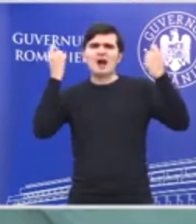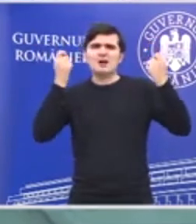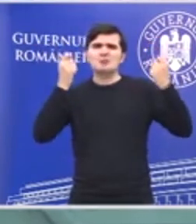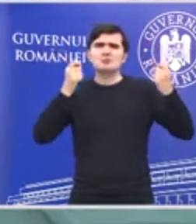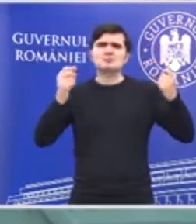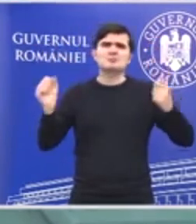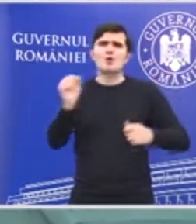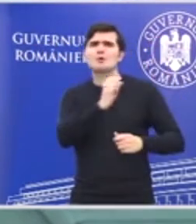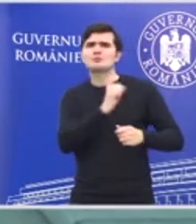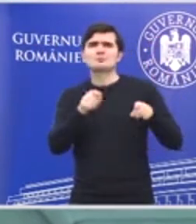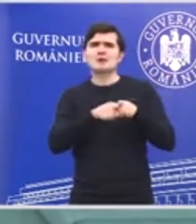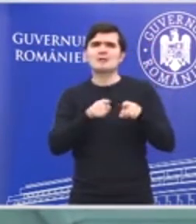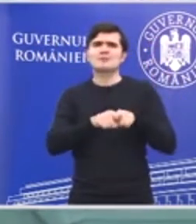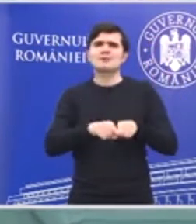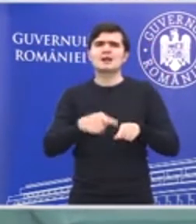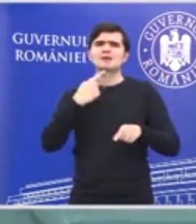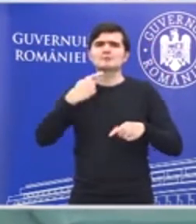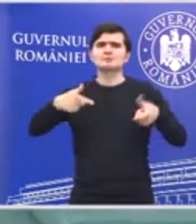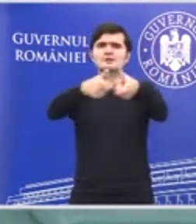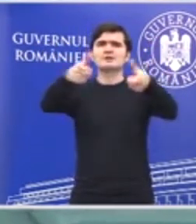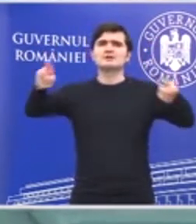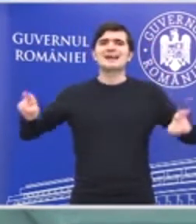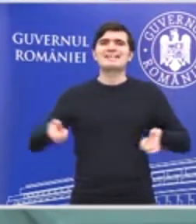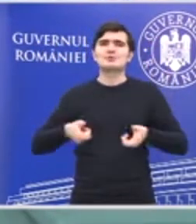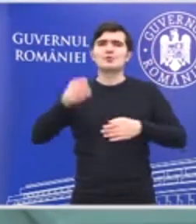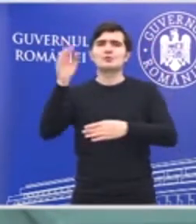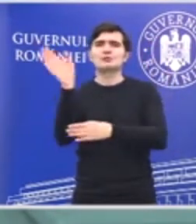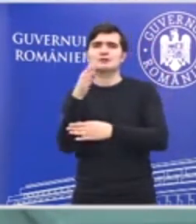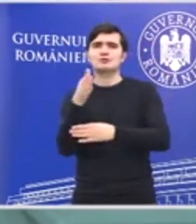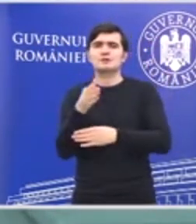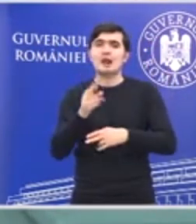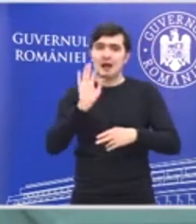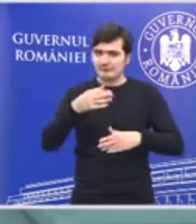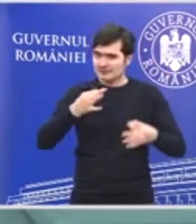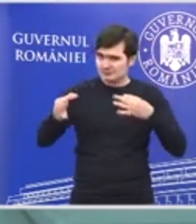și evenimentul de la Arena Națională.